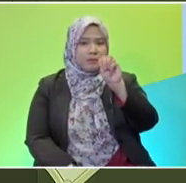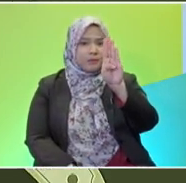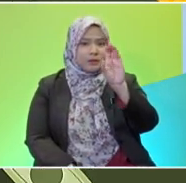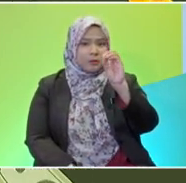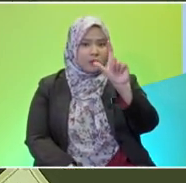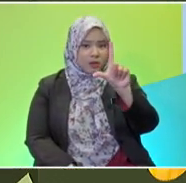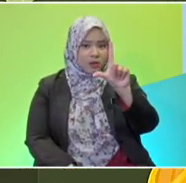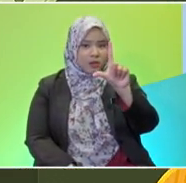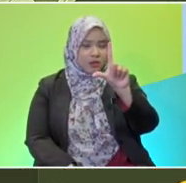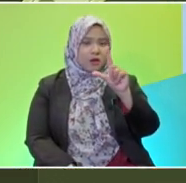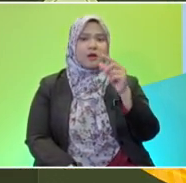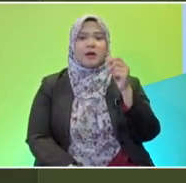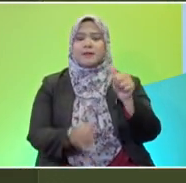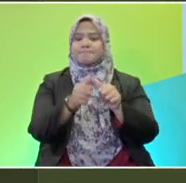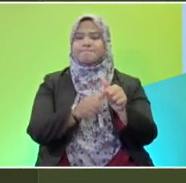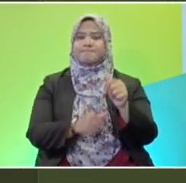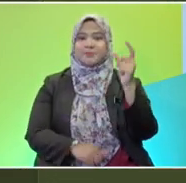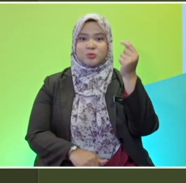terlebih dahulu